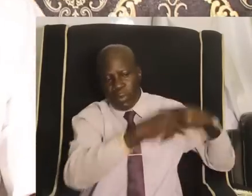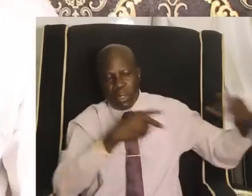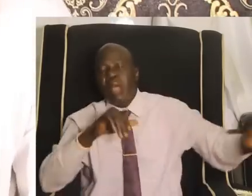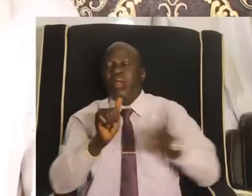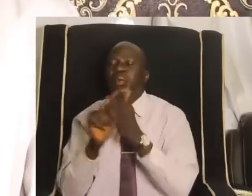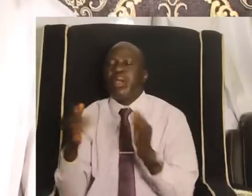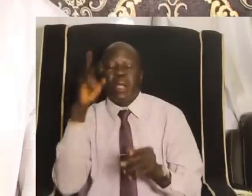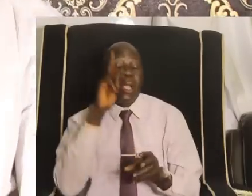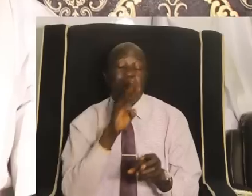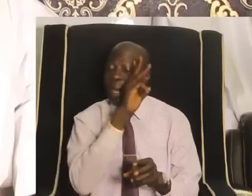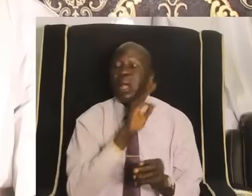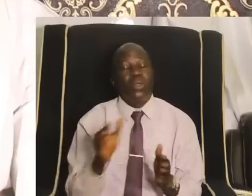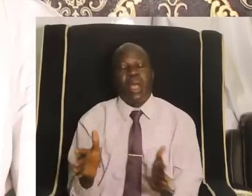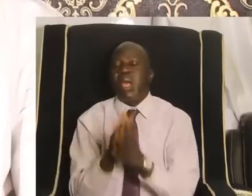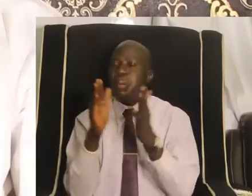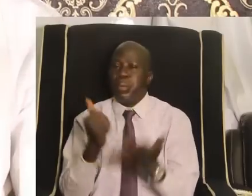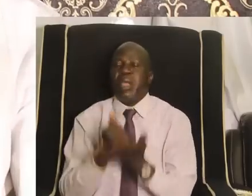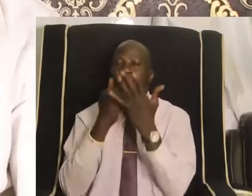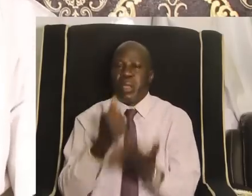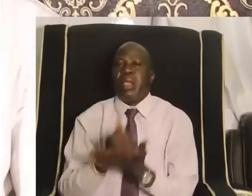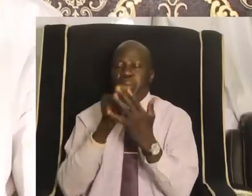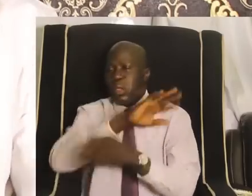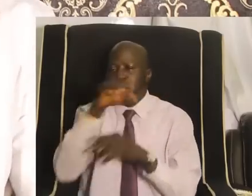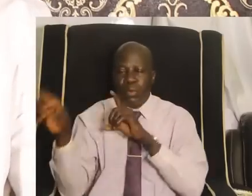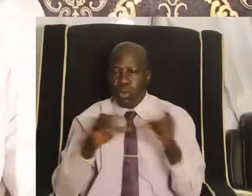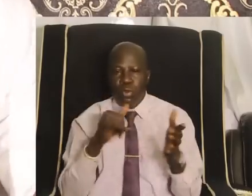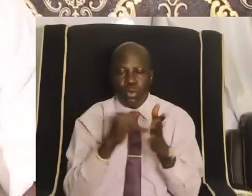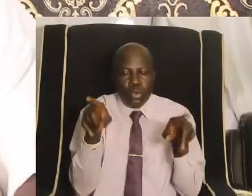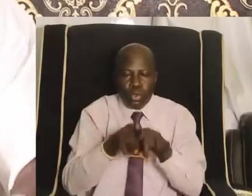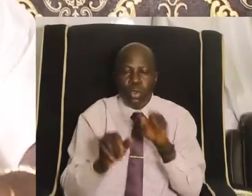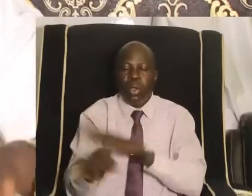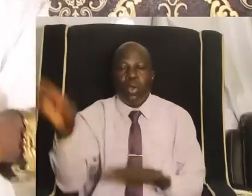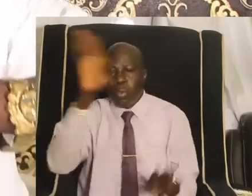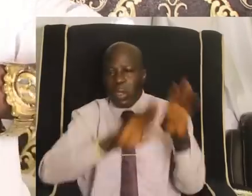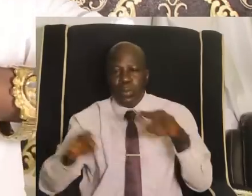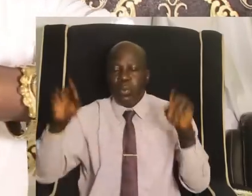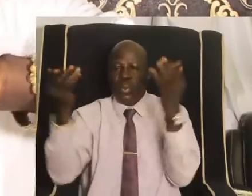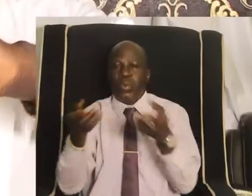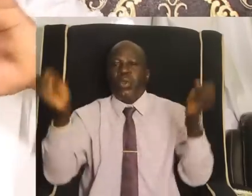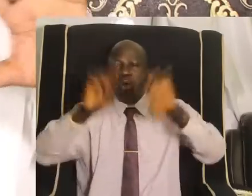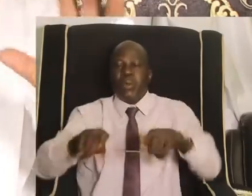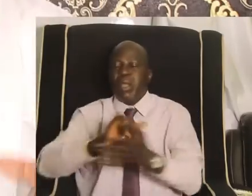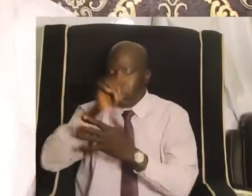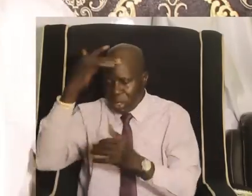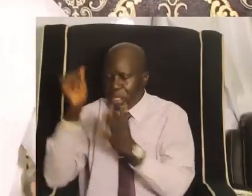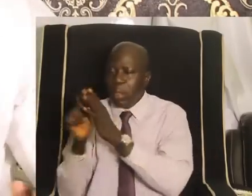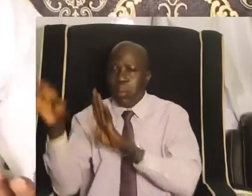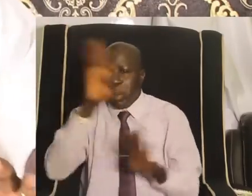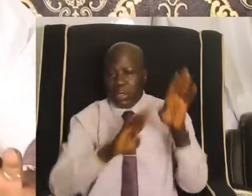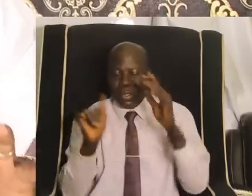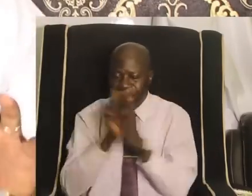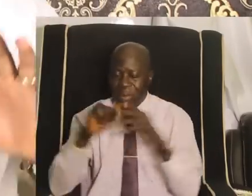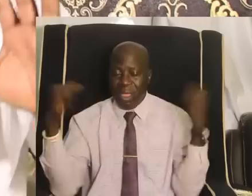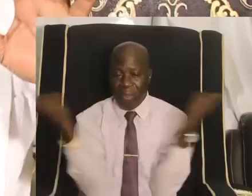múra sílẹ̀ get prepared gbogbo ẹ̀yin ọmọ ọlọ́tẹ̀ wà ní gàdọ̀ all the children of God in gàdọ̀ ẹ múra sílẹ̀ get prepared go address